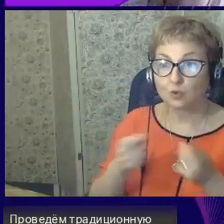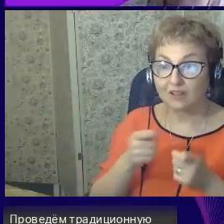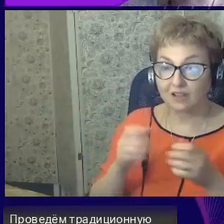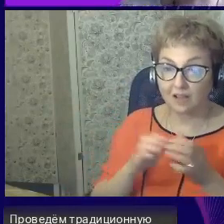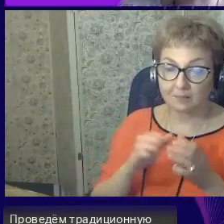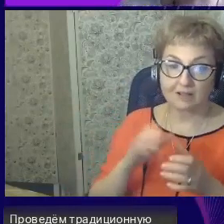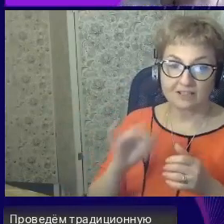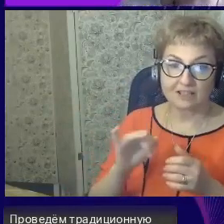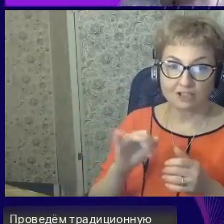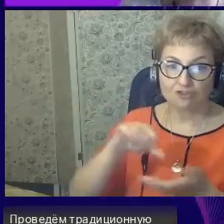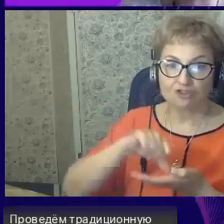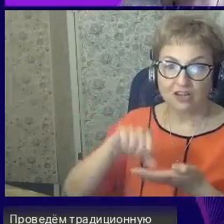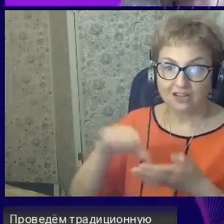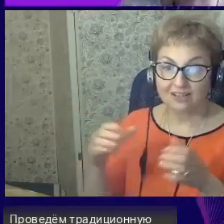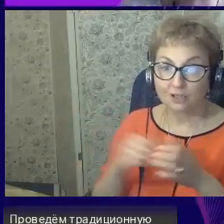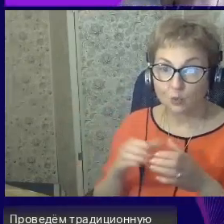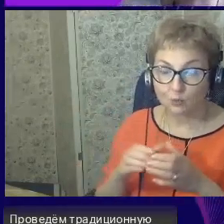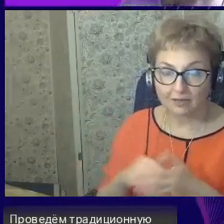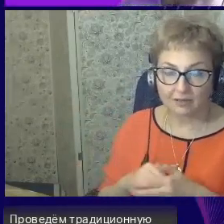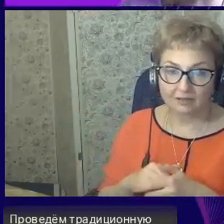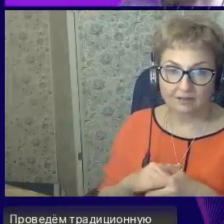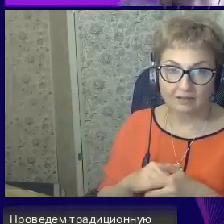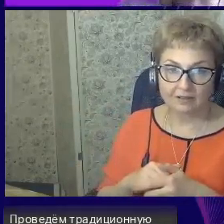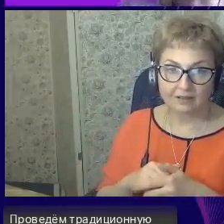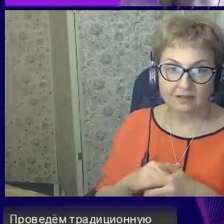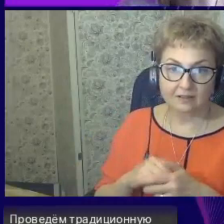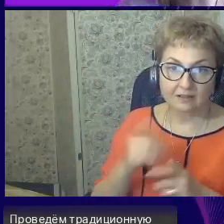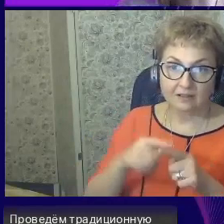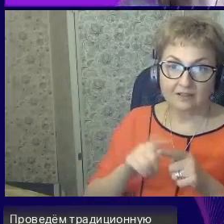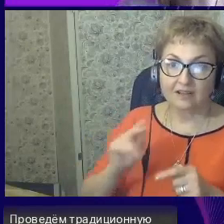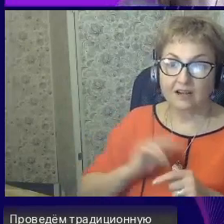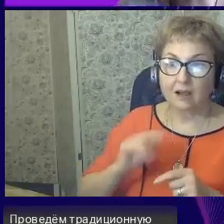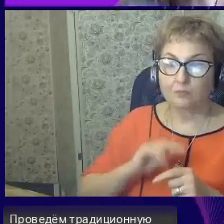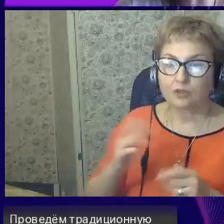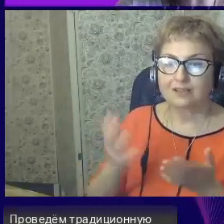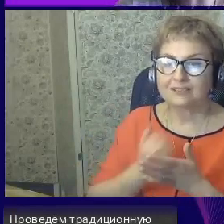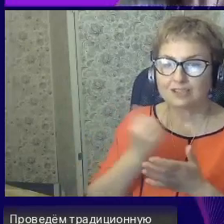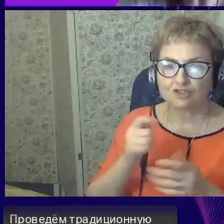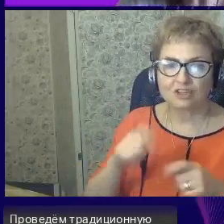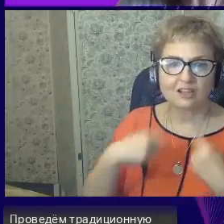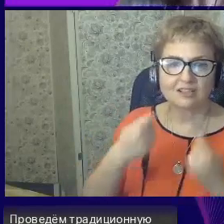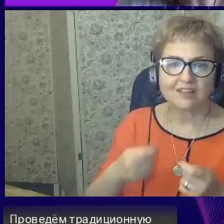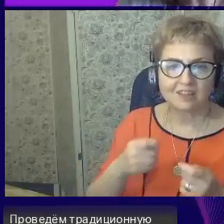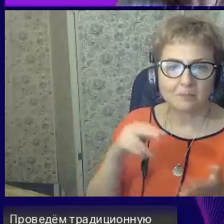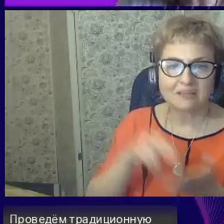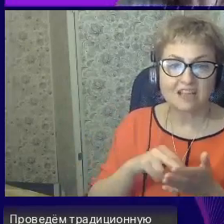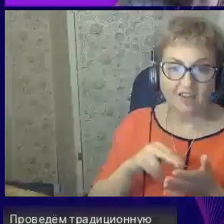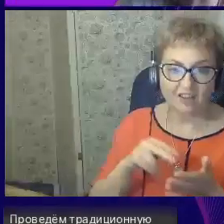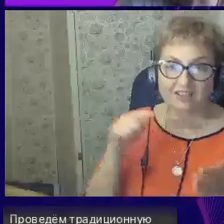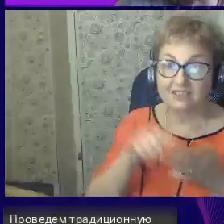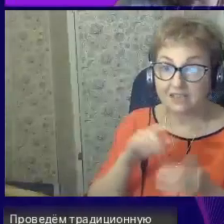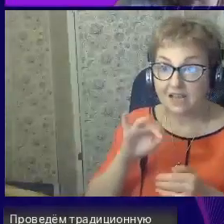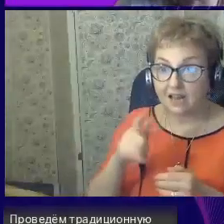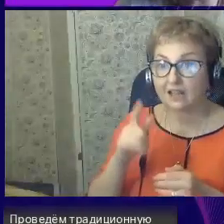руководителем команды и с членами группы. Вот. Это работа по достижению